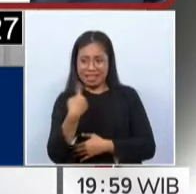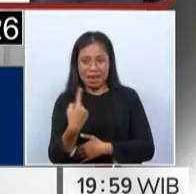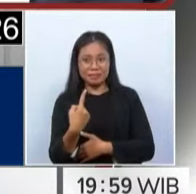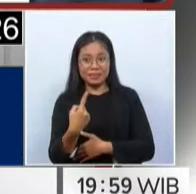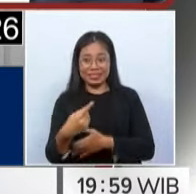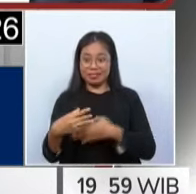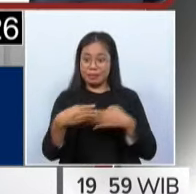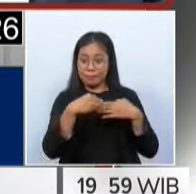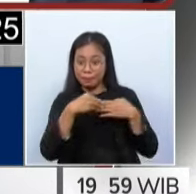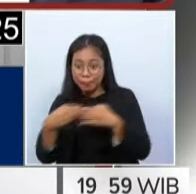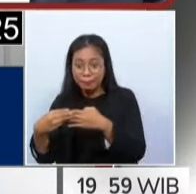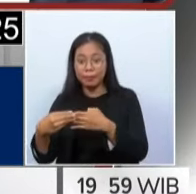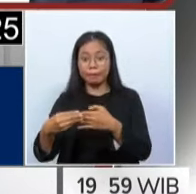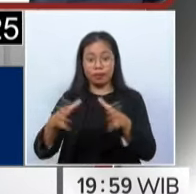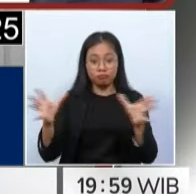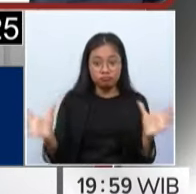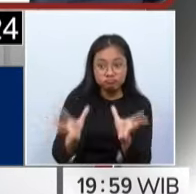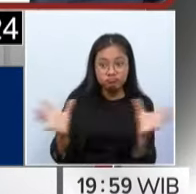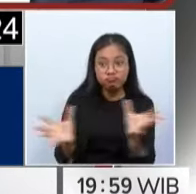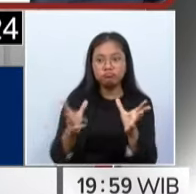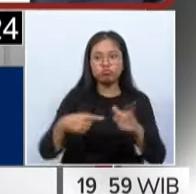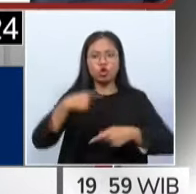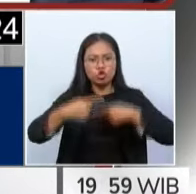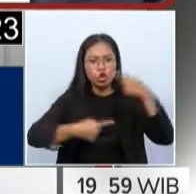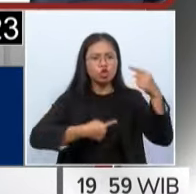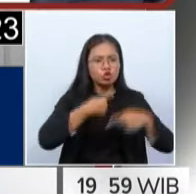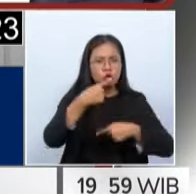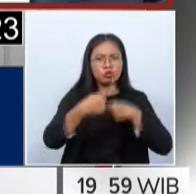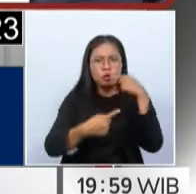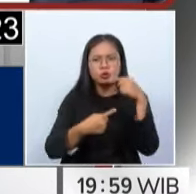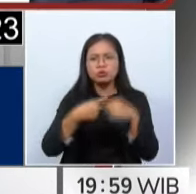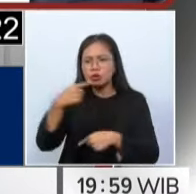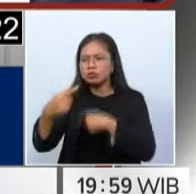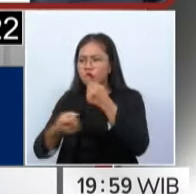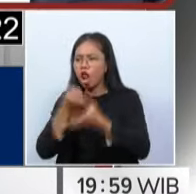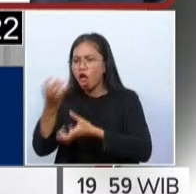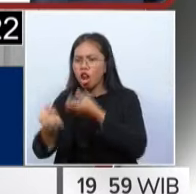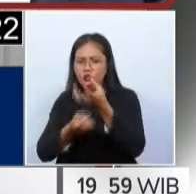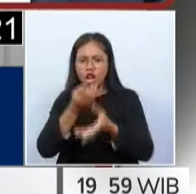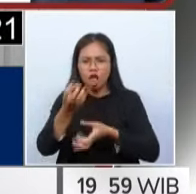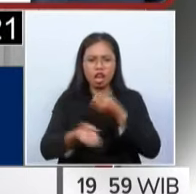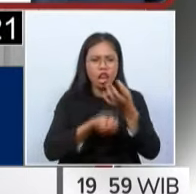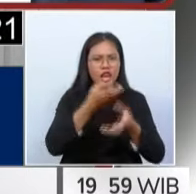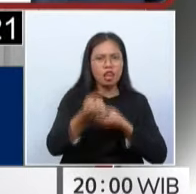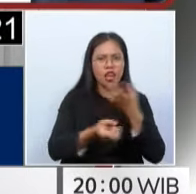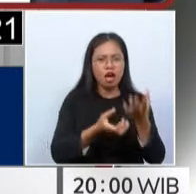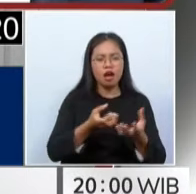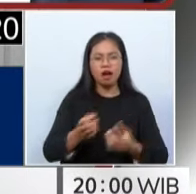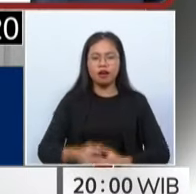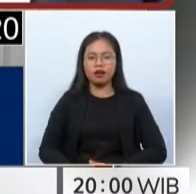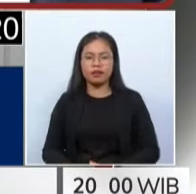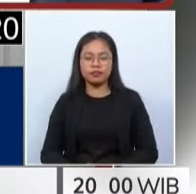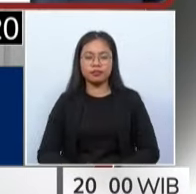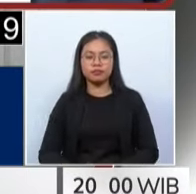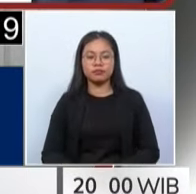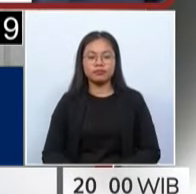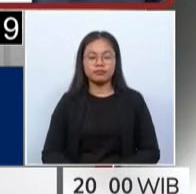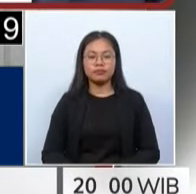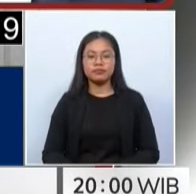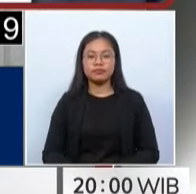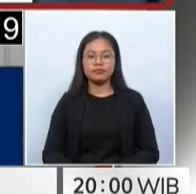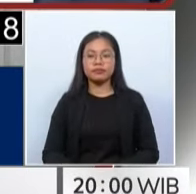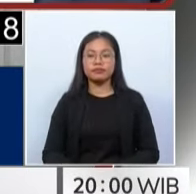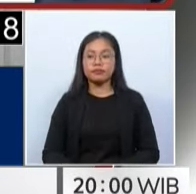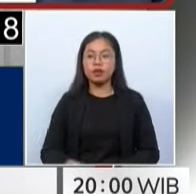agenda kita mau cerita itu cerita omong omon-omon ya tak bisa